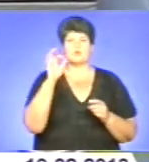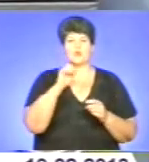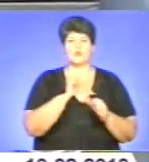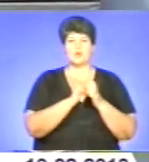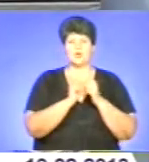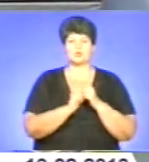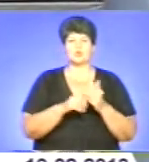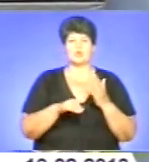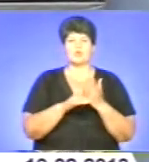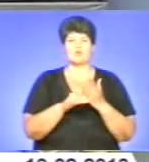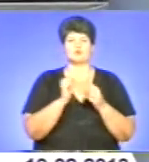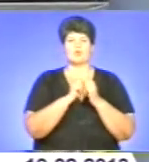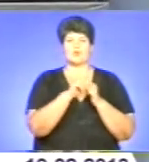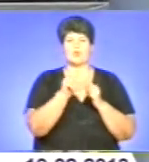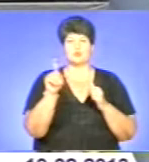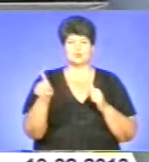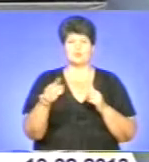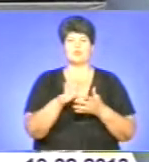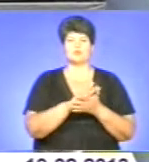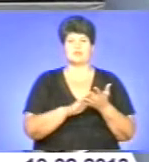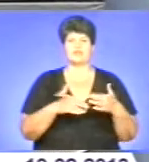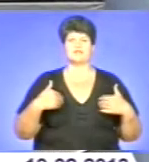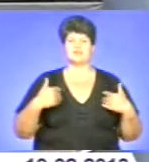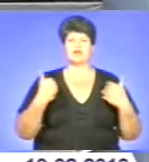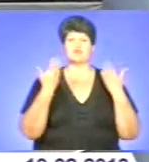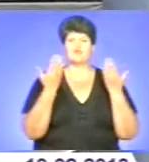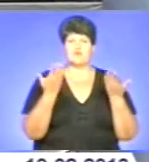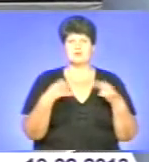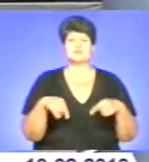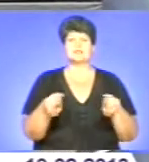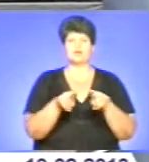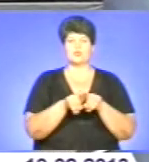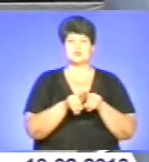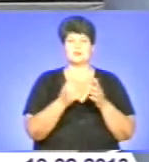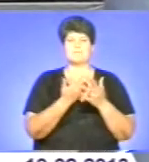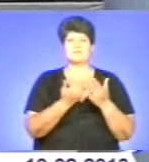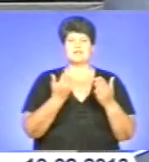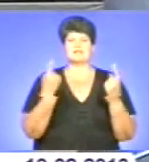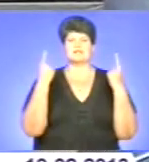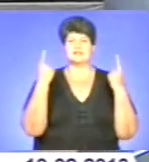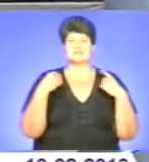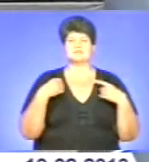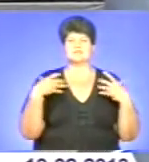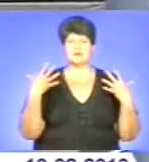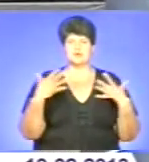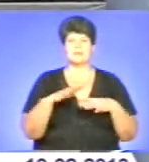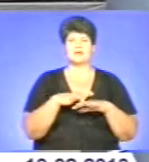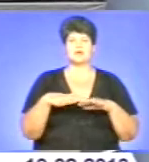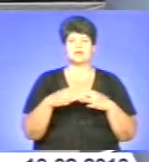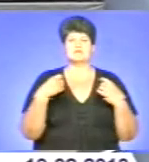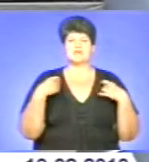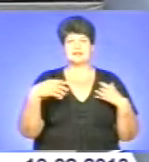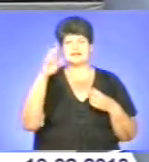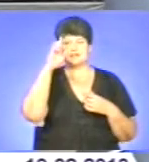кожному продовжується Я вітаю вас також напередодні Великого свята українського народу свята державності дня